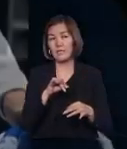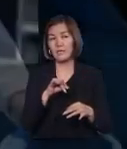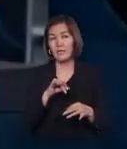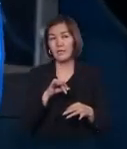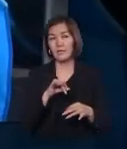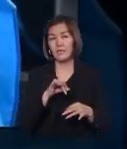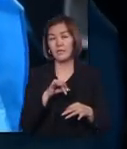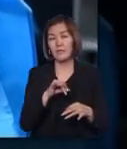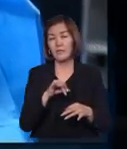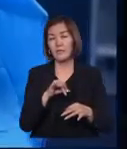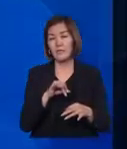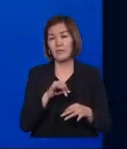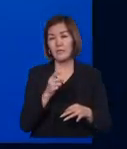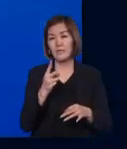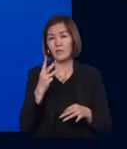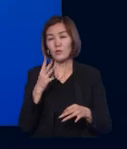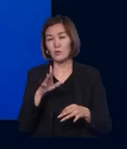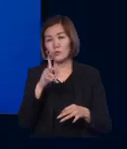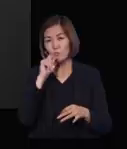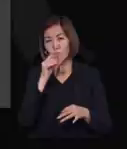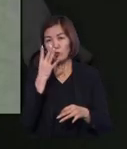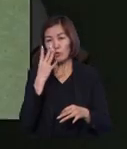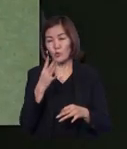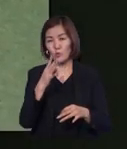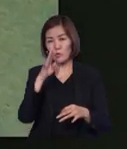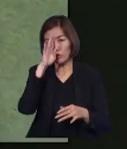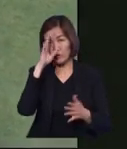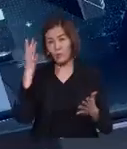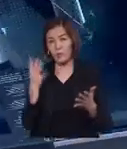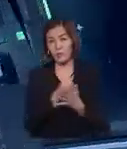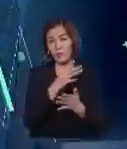Алимжанов, Руслан Құрбанов, Ерлік Сертай мен Вадим Шарлаимов төрттік